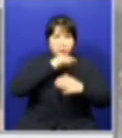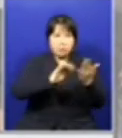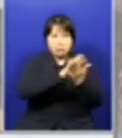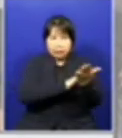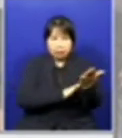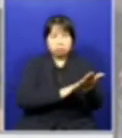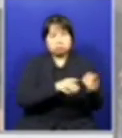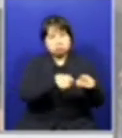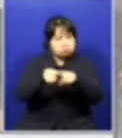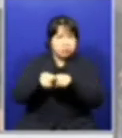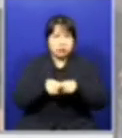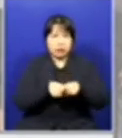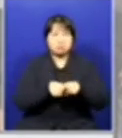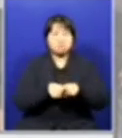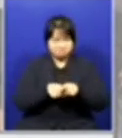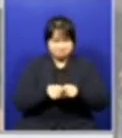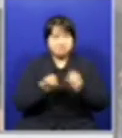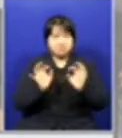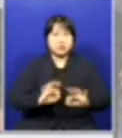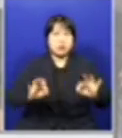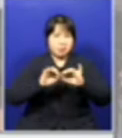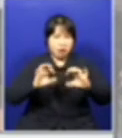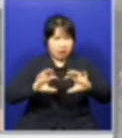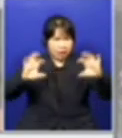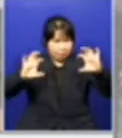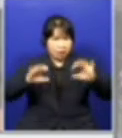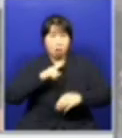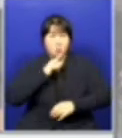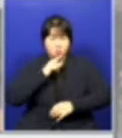รัฐบาลต้องฟังความคิดเห็นจากประชาชน